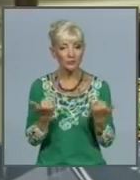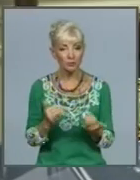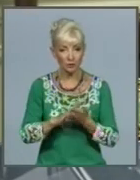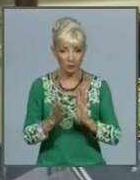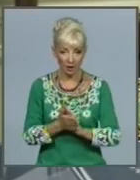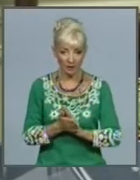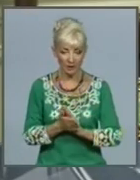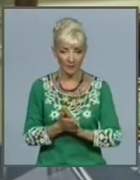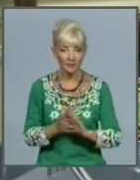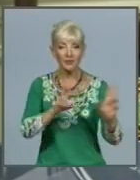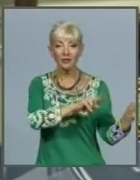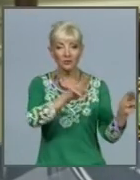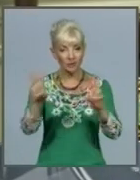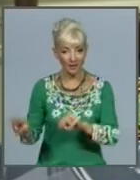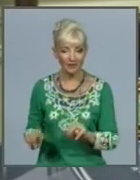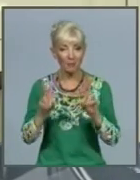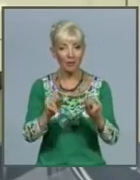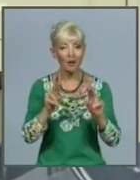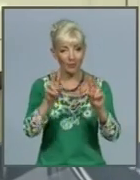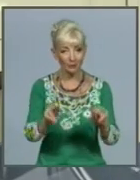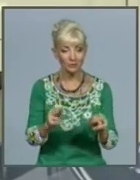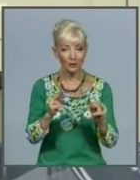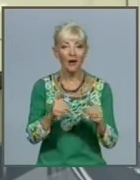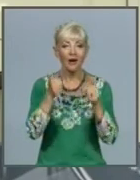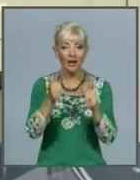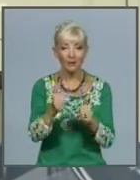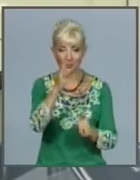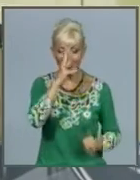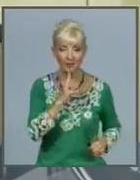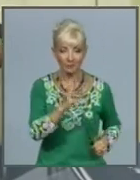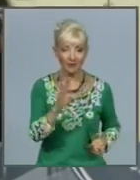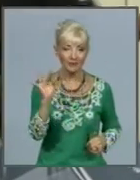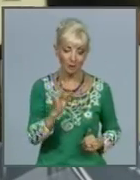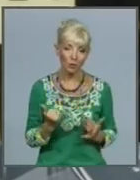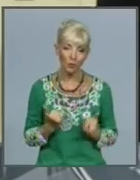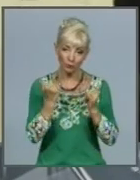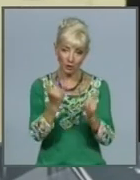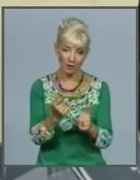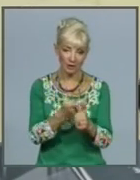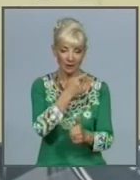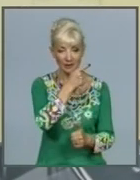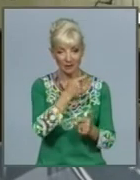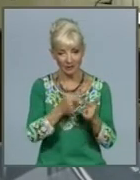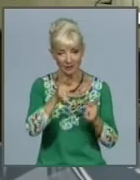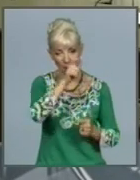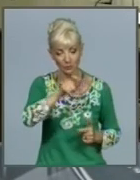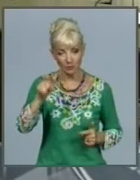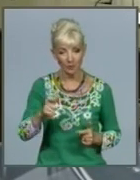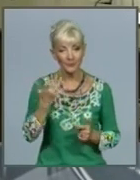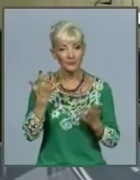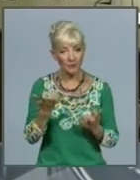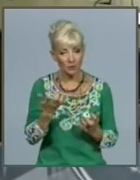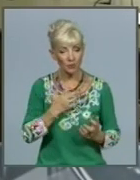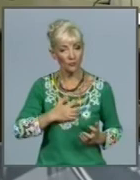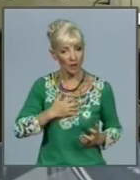Счастья, благополучия, хороших заработных плат и уважения среди населения. І ще, звісно, важлива підтримка, кажуть поліцейські,